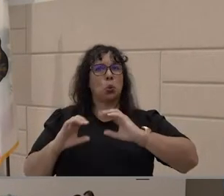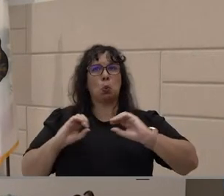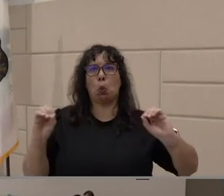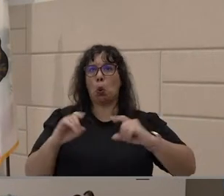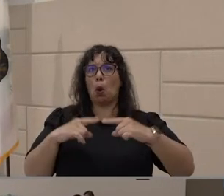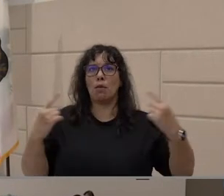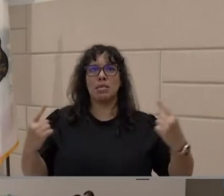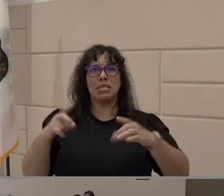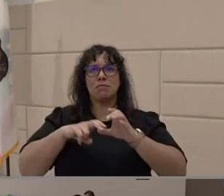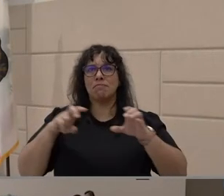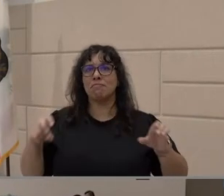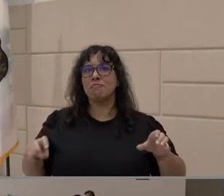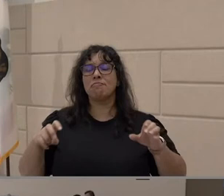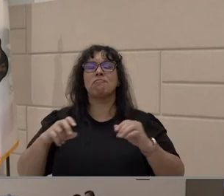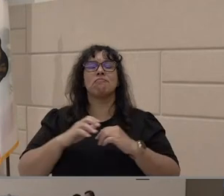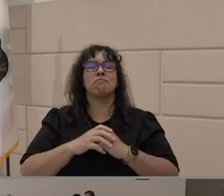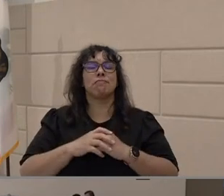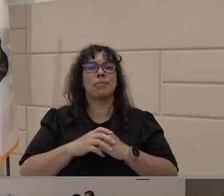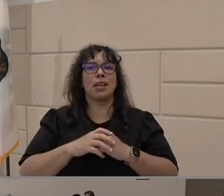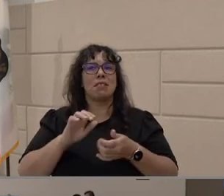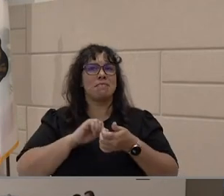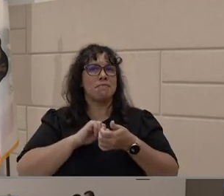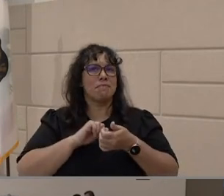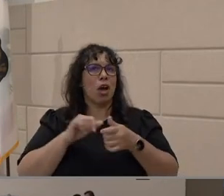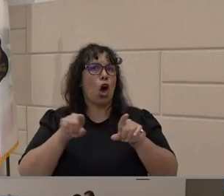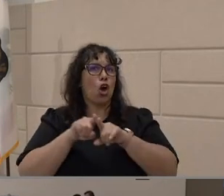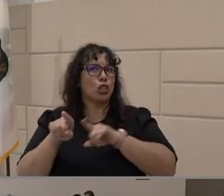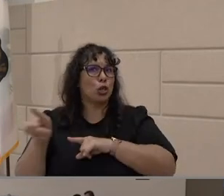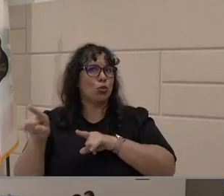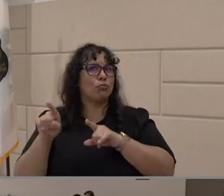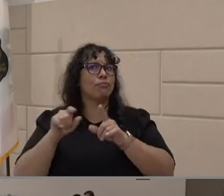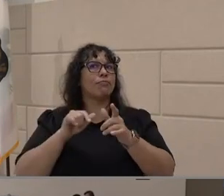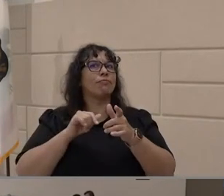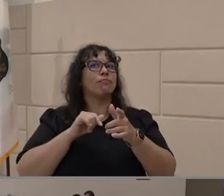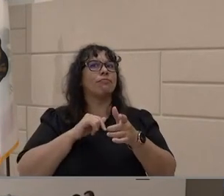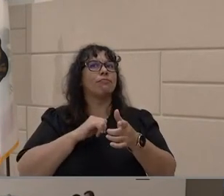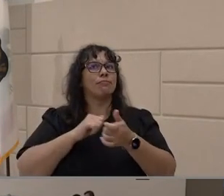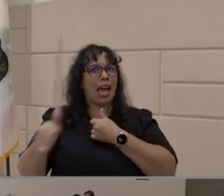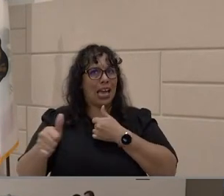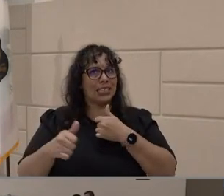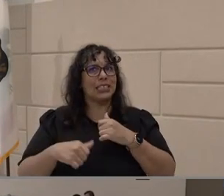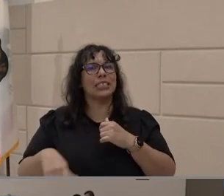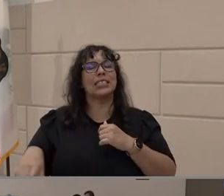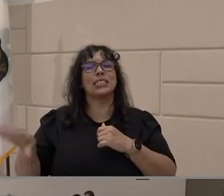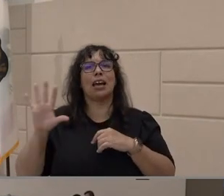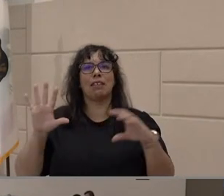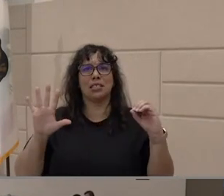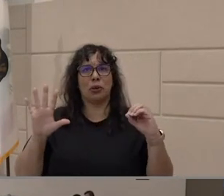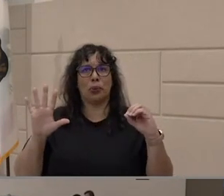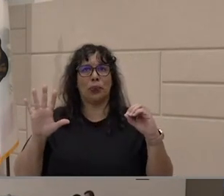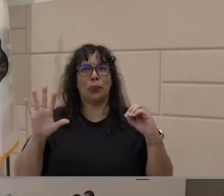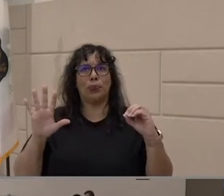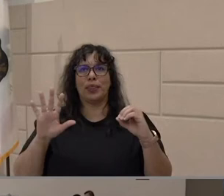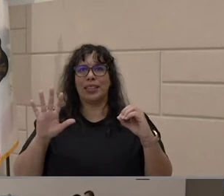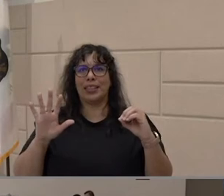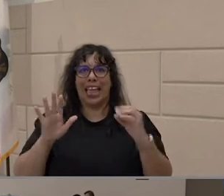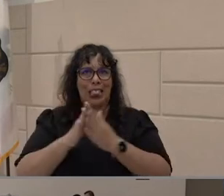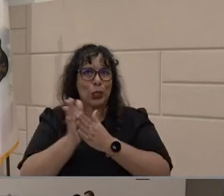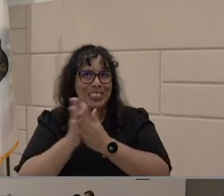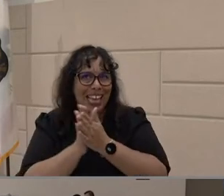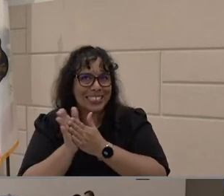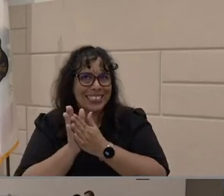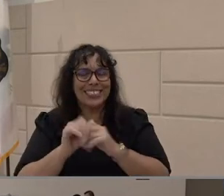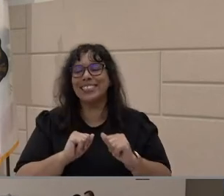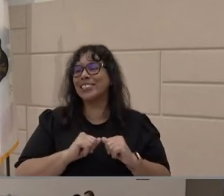ដូច្នេះអត់មានការចំតោះអឺឬក៏របបវិរអ្វីទេដូច្នេះដូច្នេះមានការបោះឆ្នោតចប់5